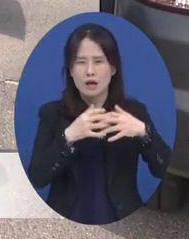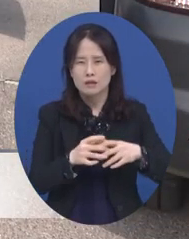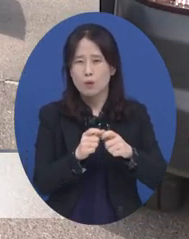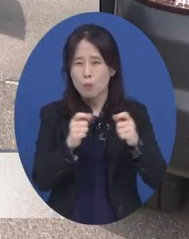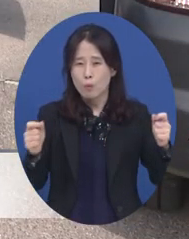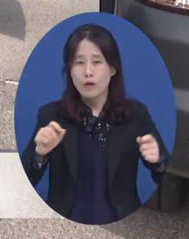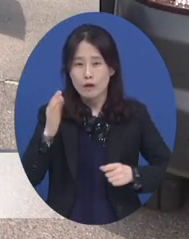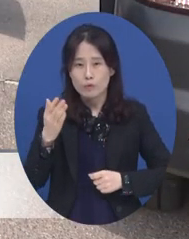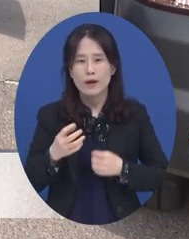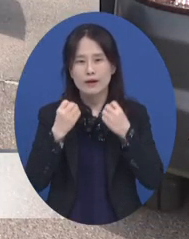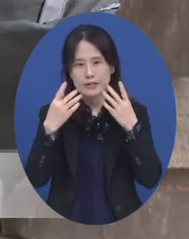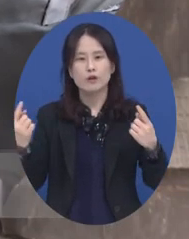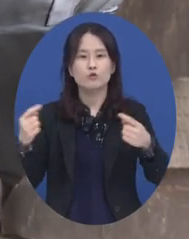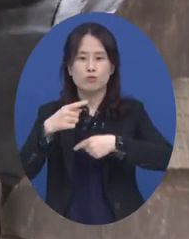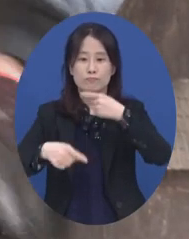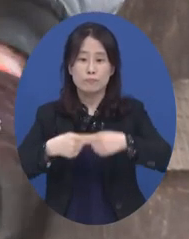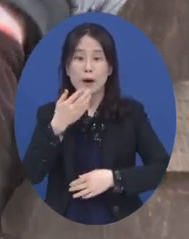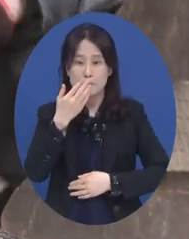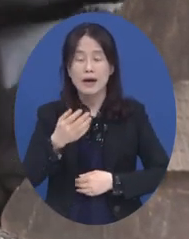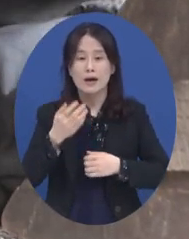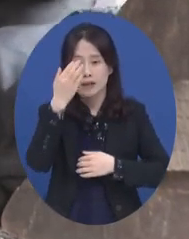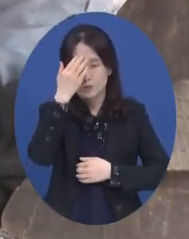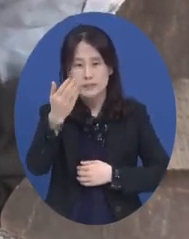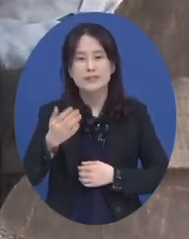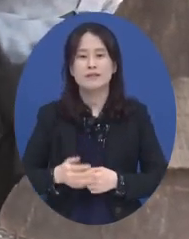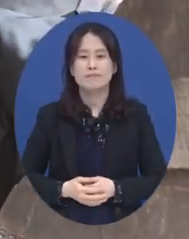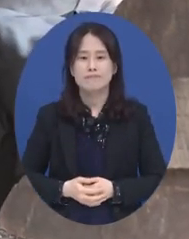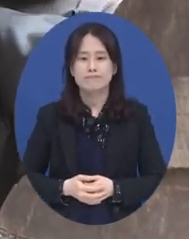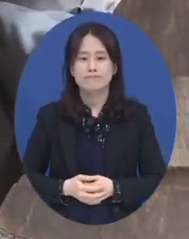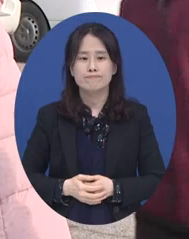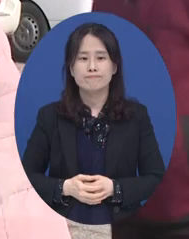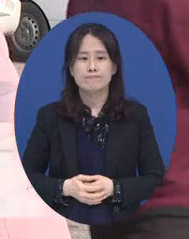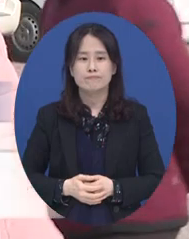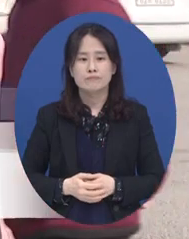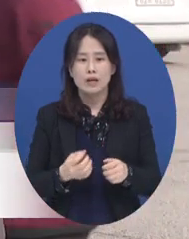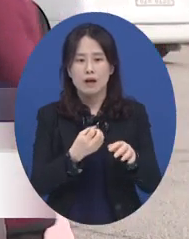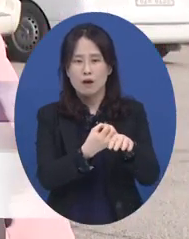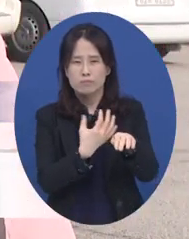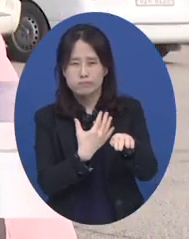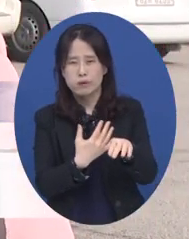오래된 경우에는 새 것으로 무상 교체해줍니다. 매연이 많아야